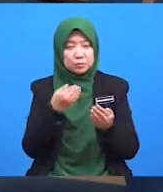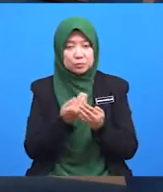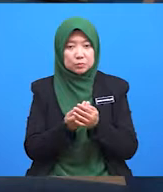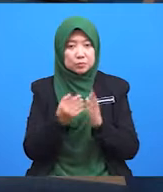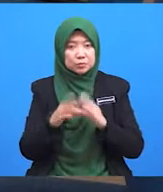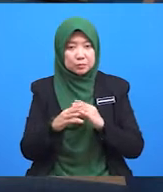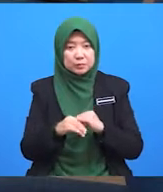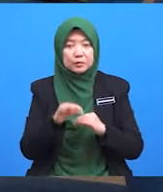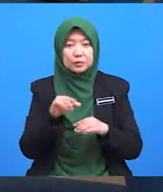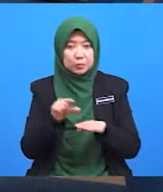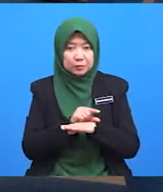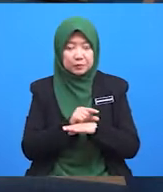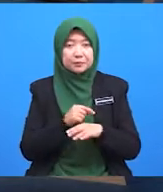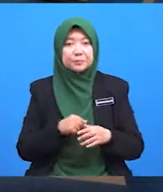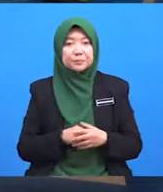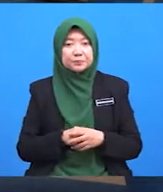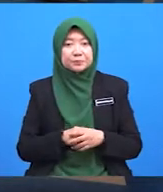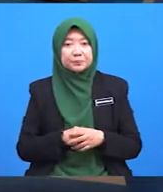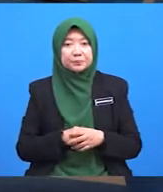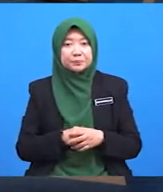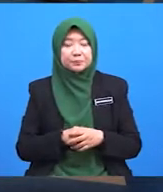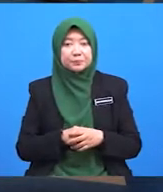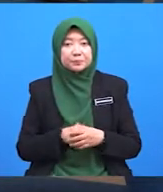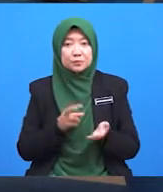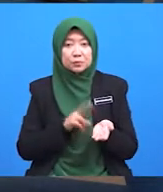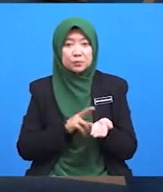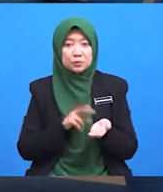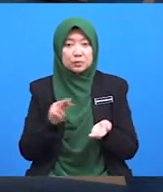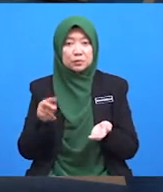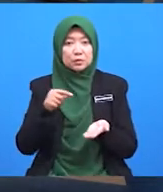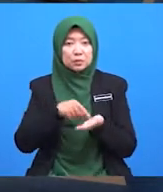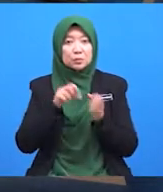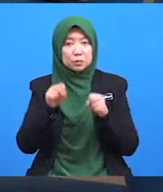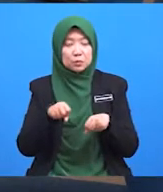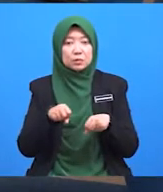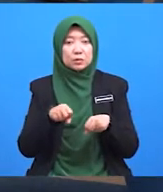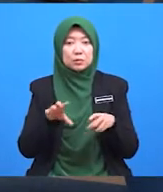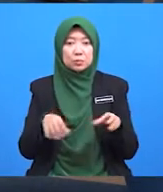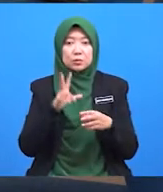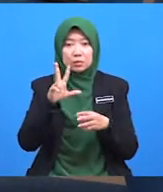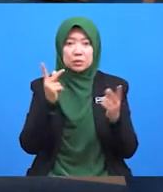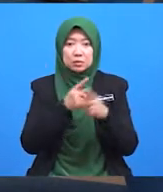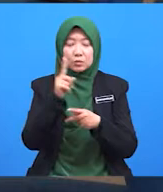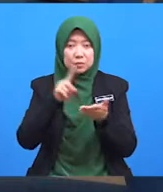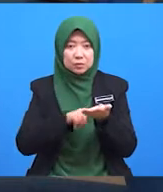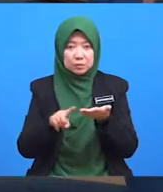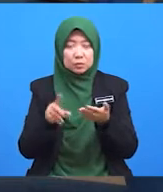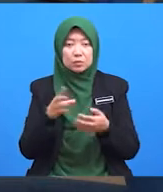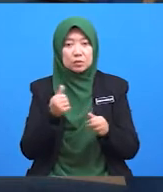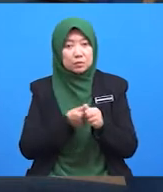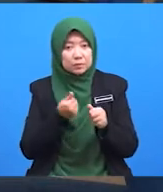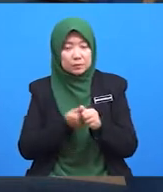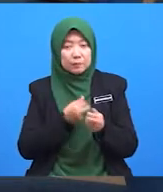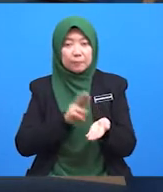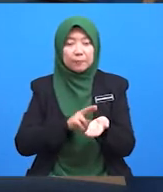semua pad yang digunakan. Rawatan galvanik boleh dilakukan 3 kali seminggu dan